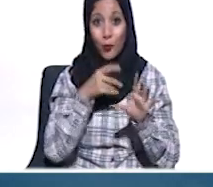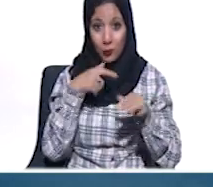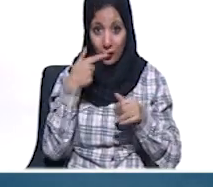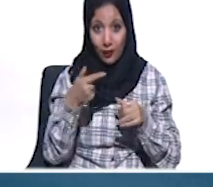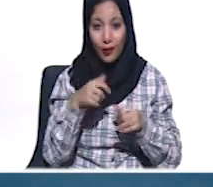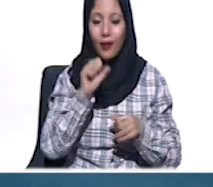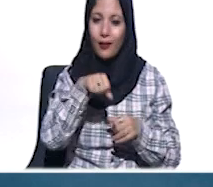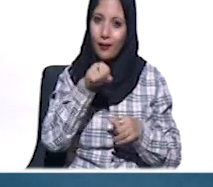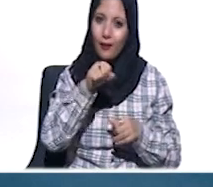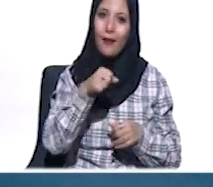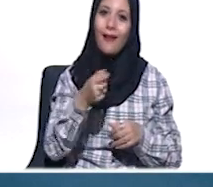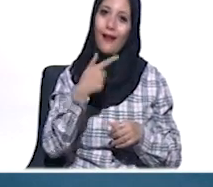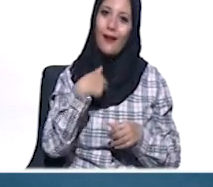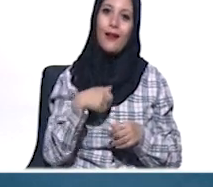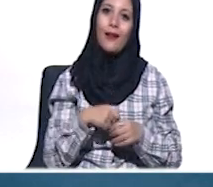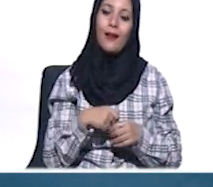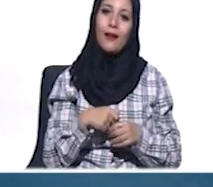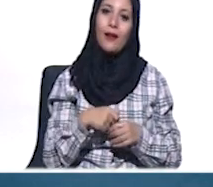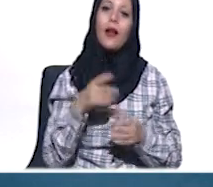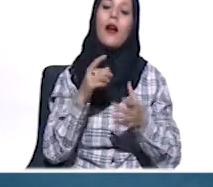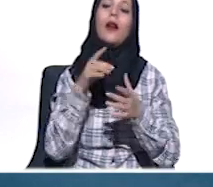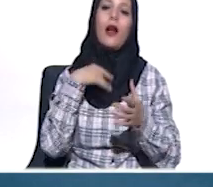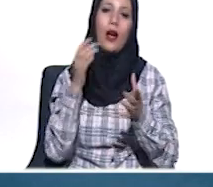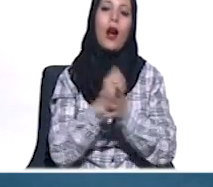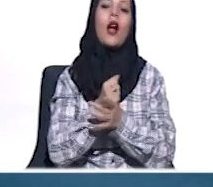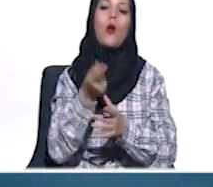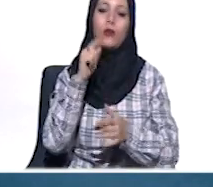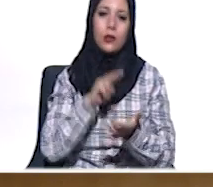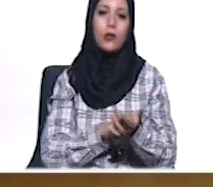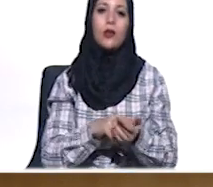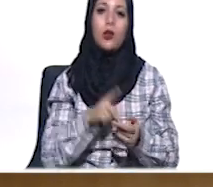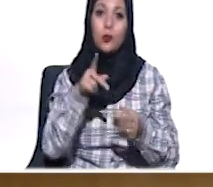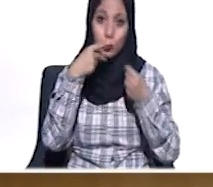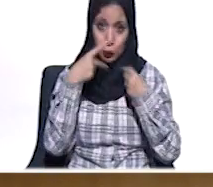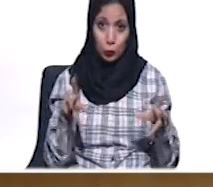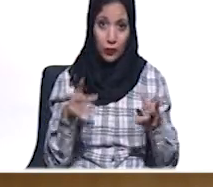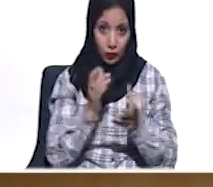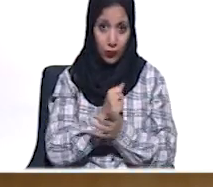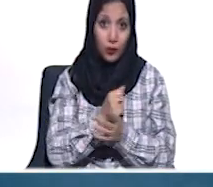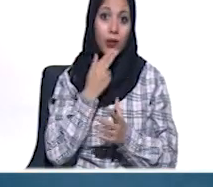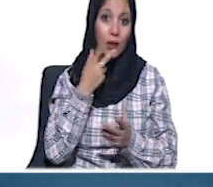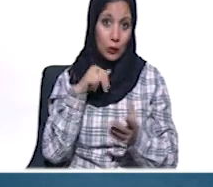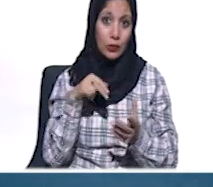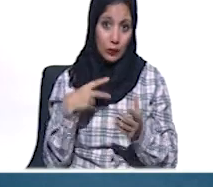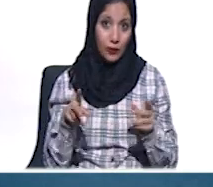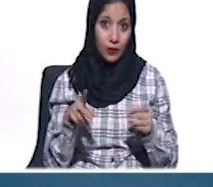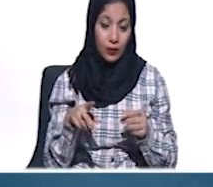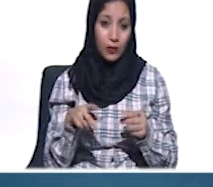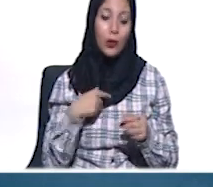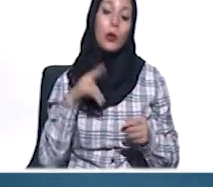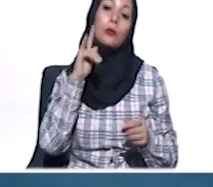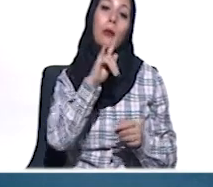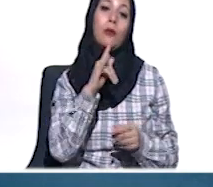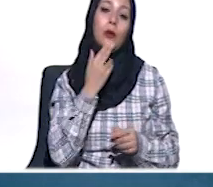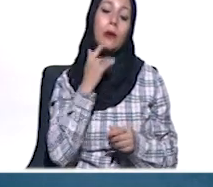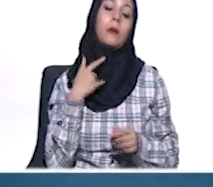انا هتجوز تاني بس الله اعلم التوقيت. وانت قبلتي تتجوزيه ليه؟ حبيته.